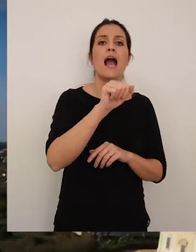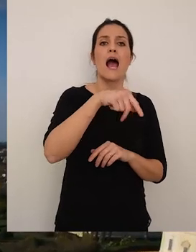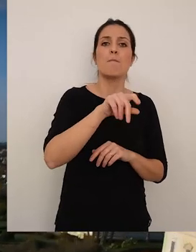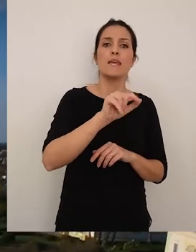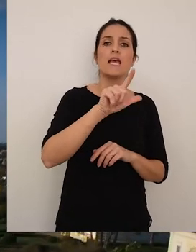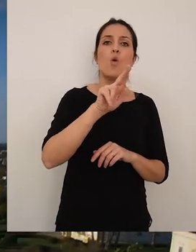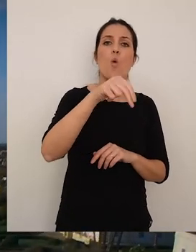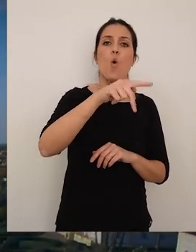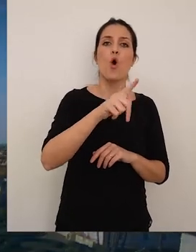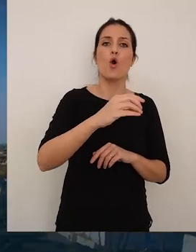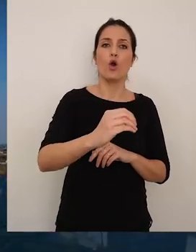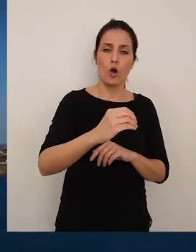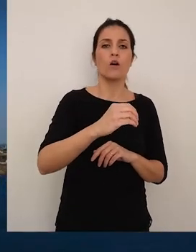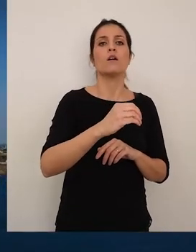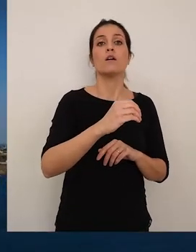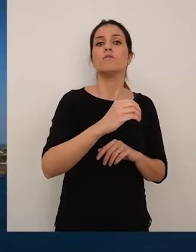di Alliste.